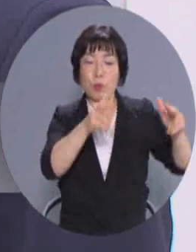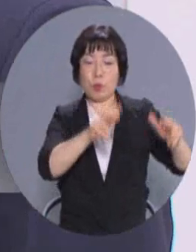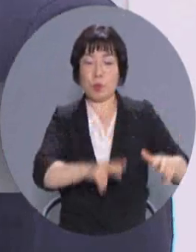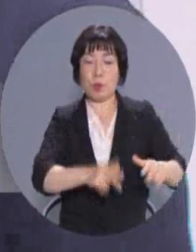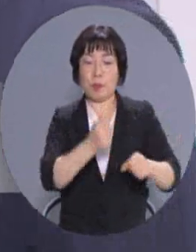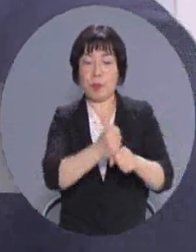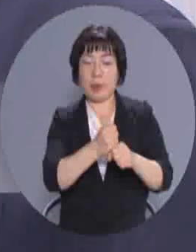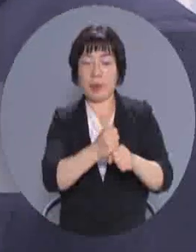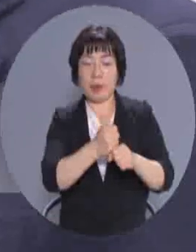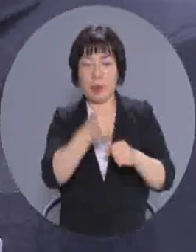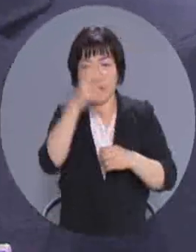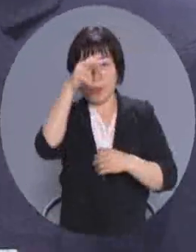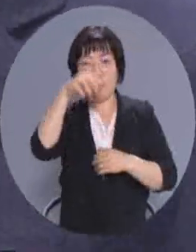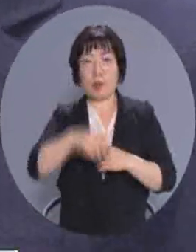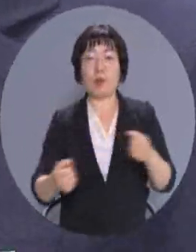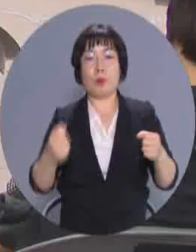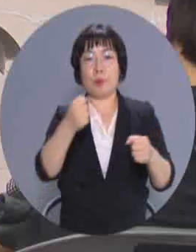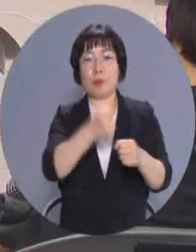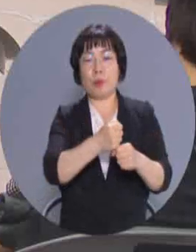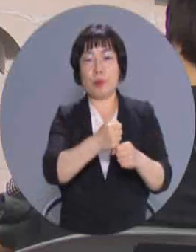관화 복원을 선택한 겁니다.